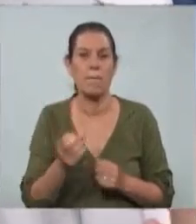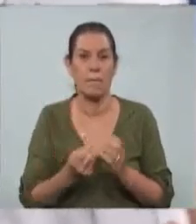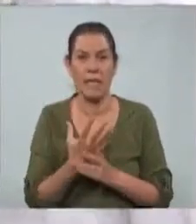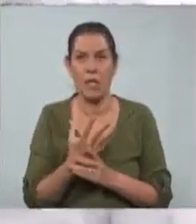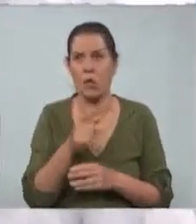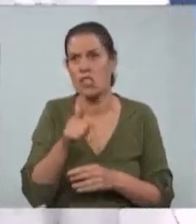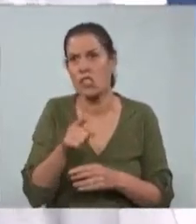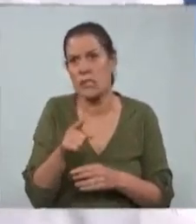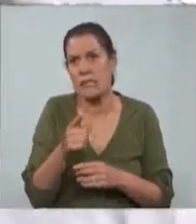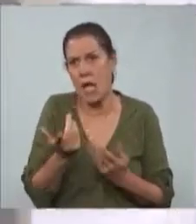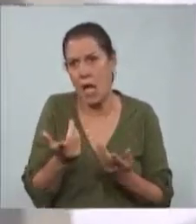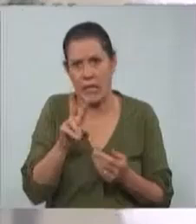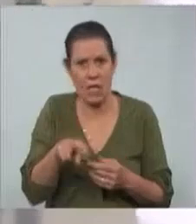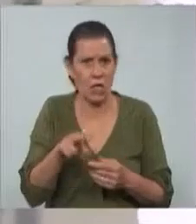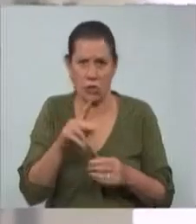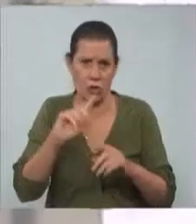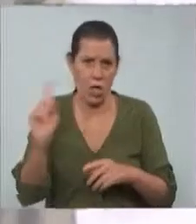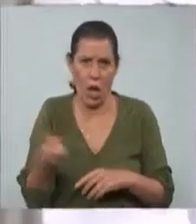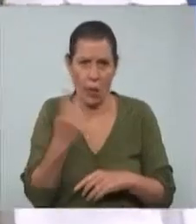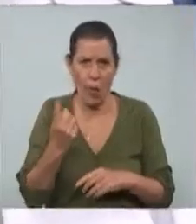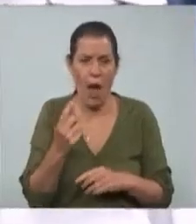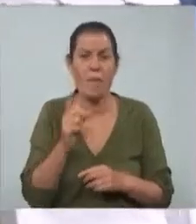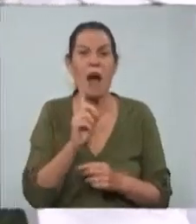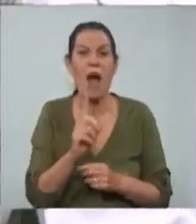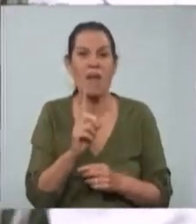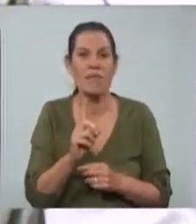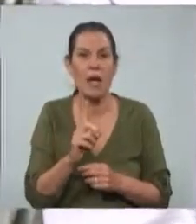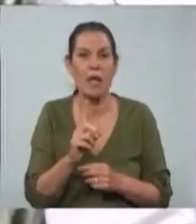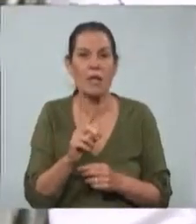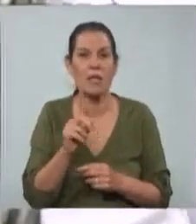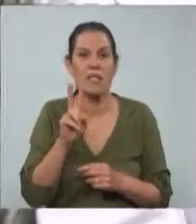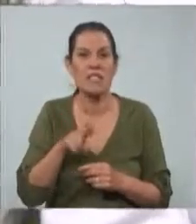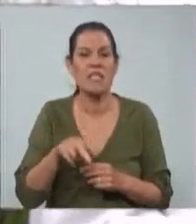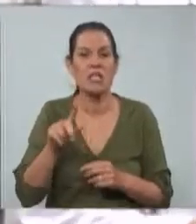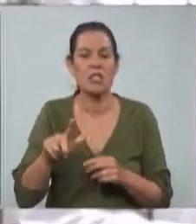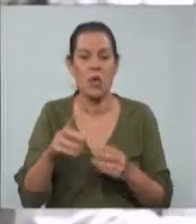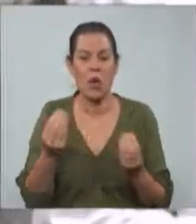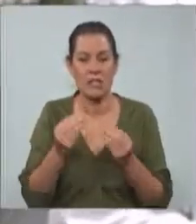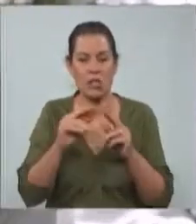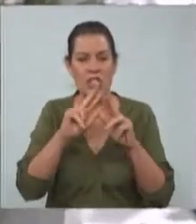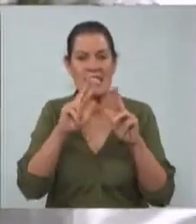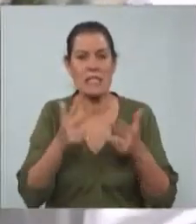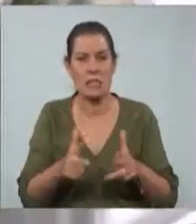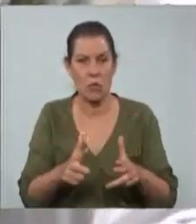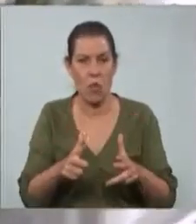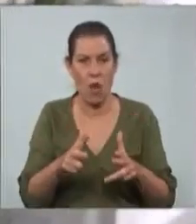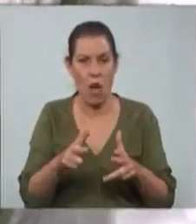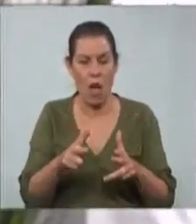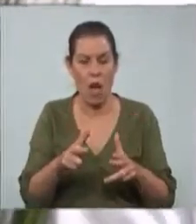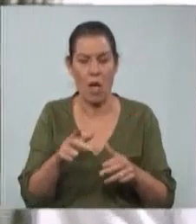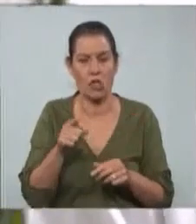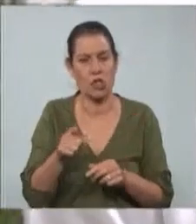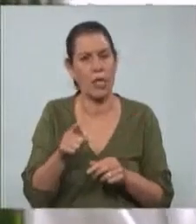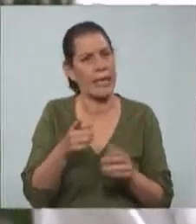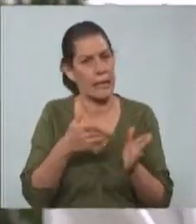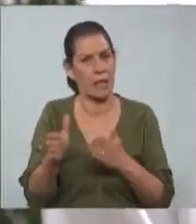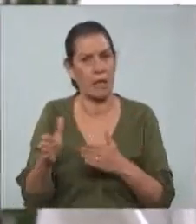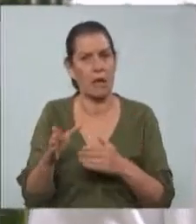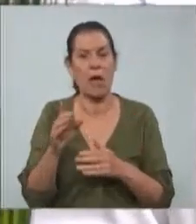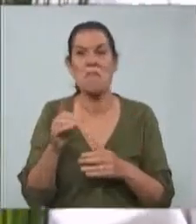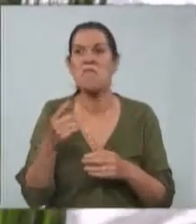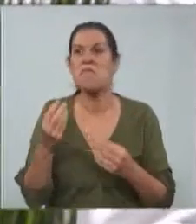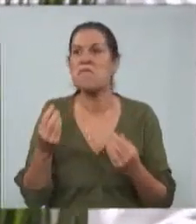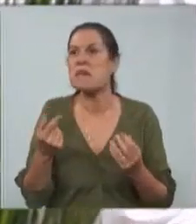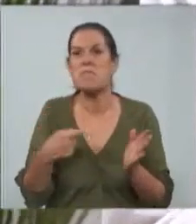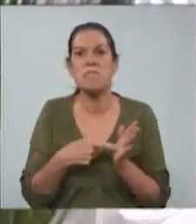כולנו בתאים, אבל יש לו איזושהי צורה מרחבית מסוימת שהיא התקינה. ומאיזושהי סיבה שאנחנו לא